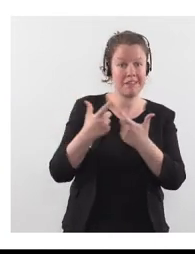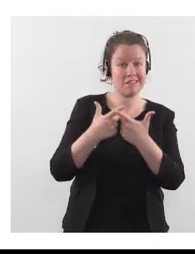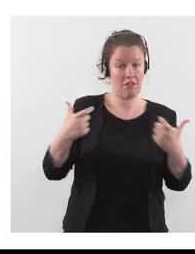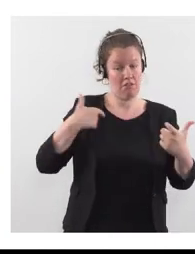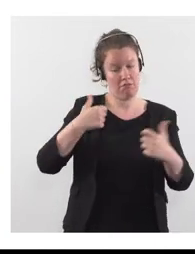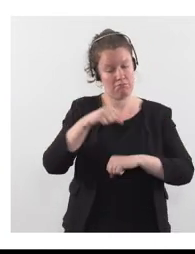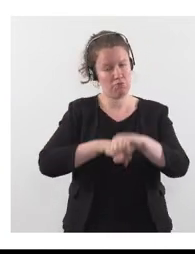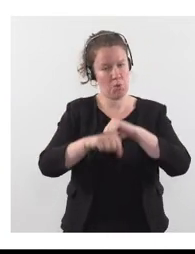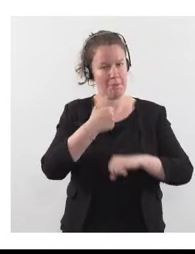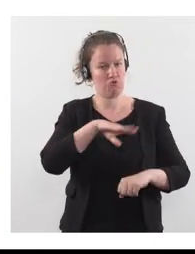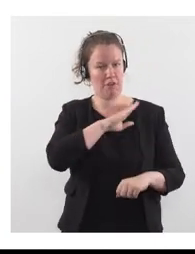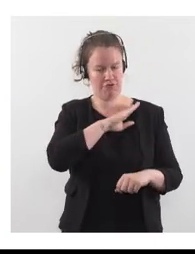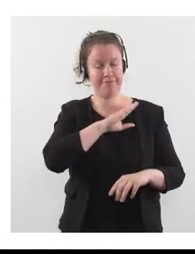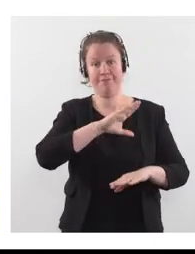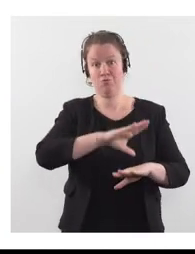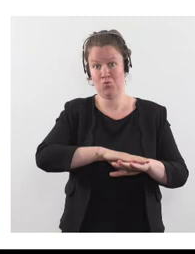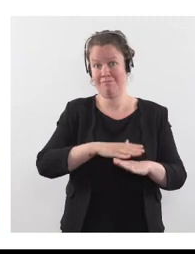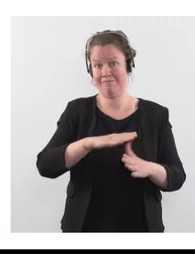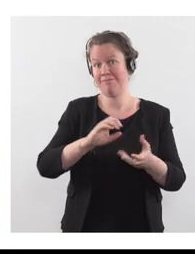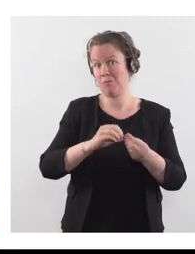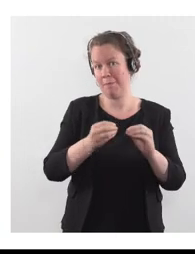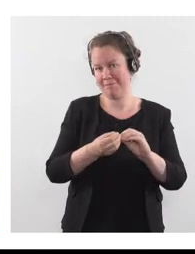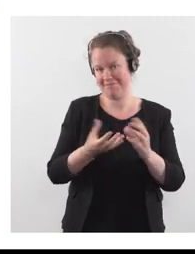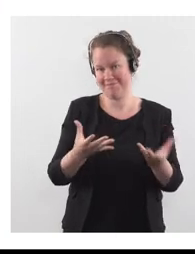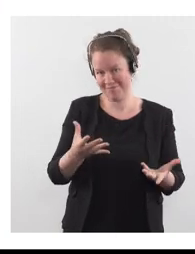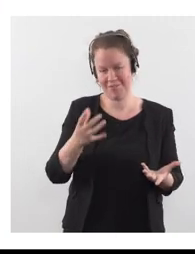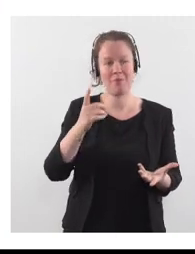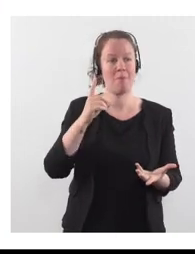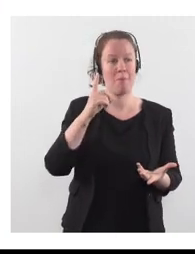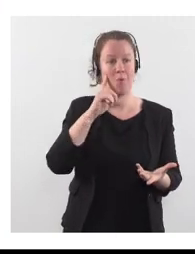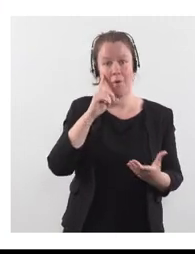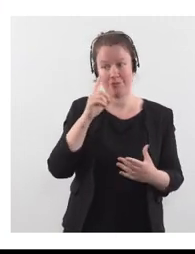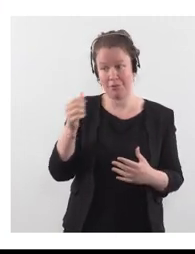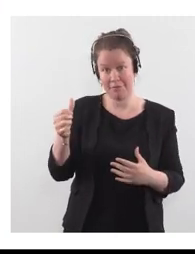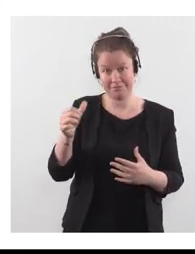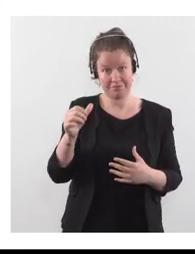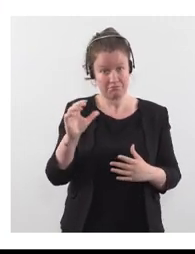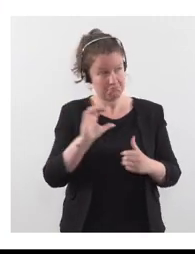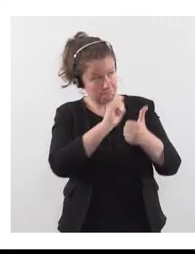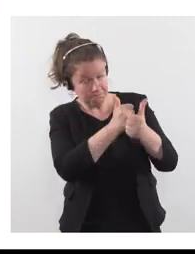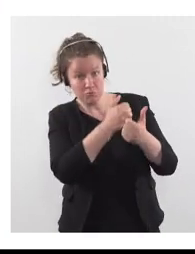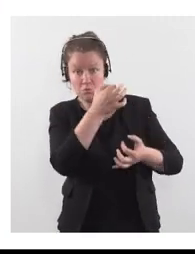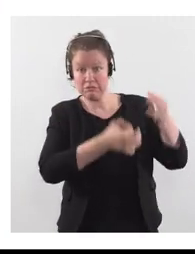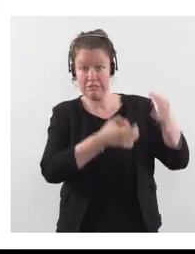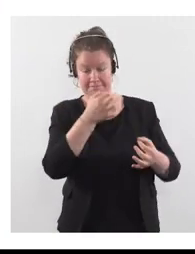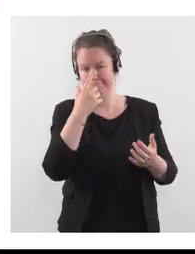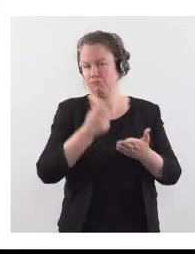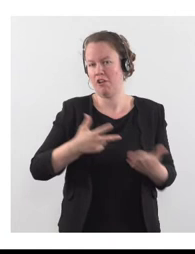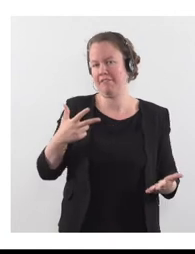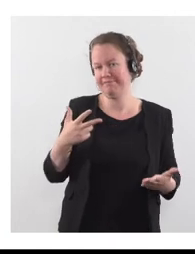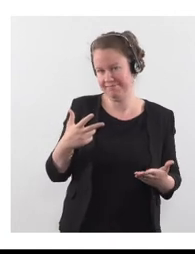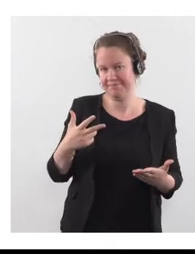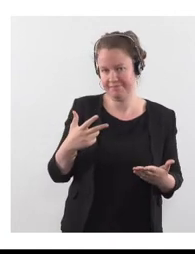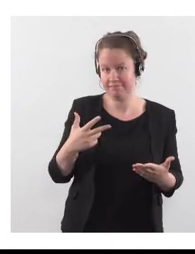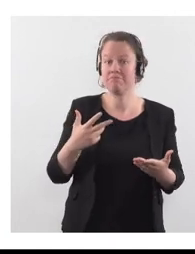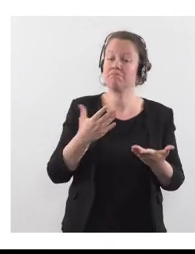C'est un problème, puisqu'il est très cher d'aller à la cour pour des litiges en